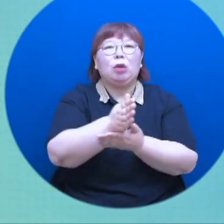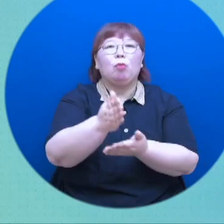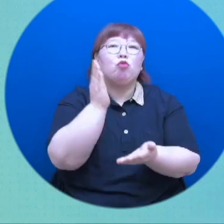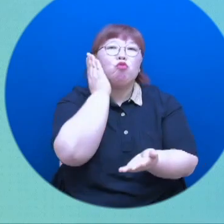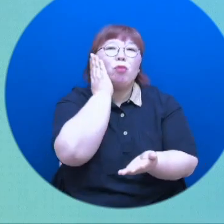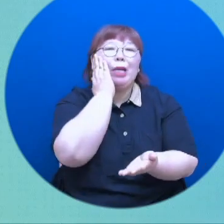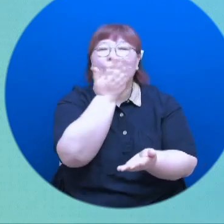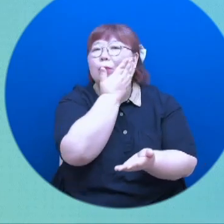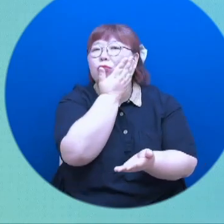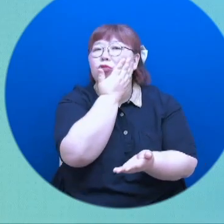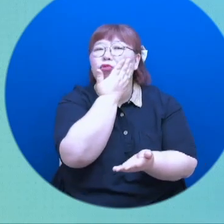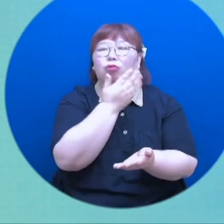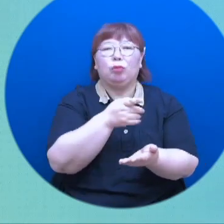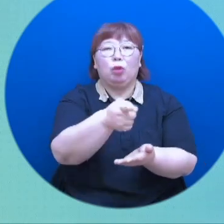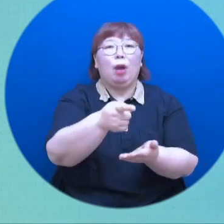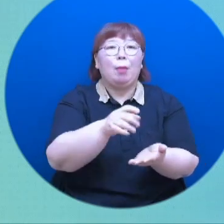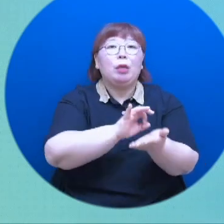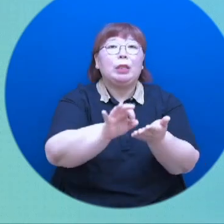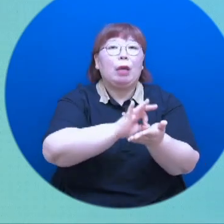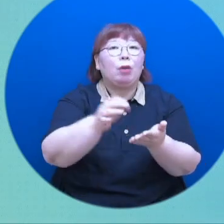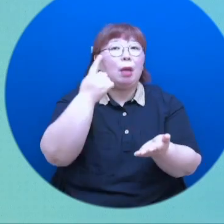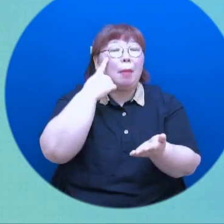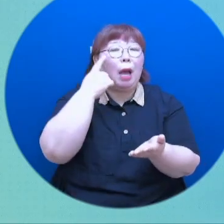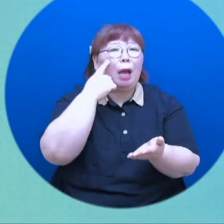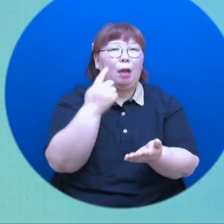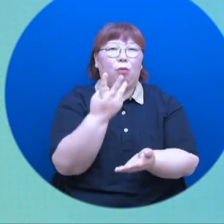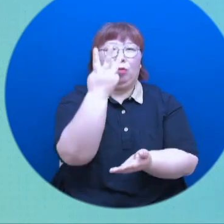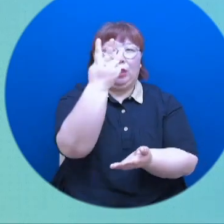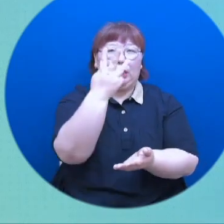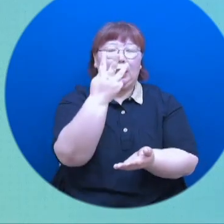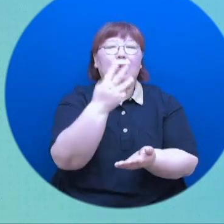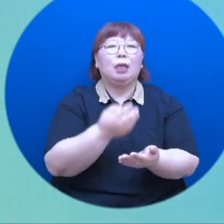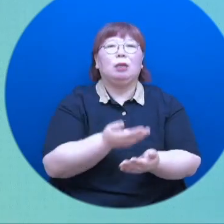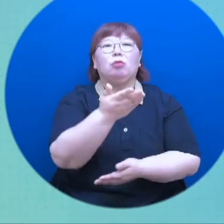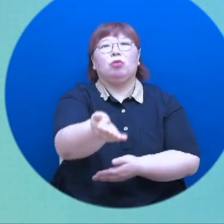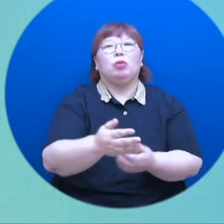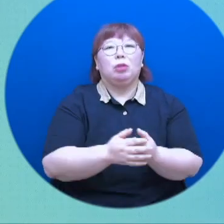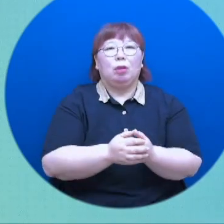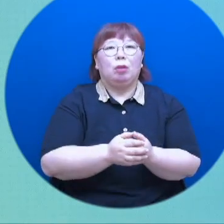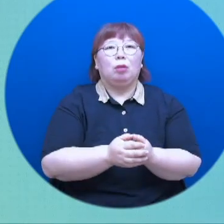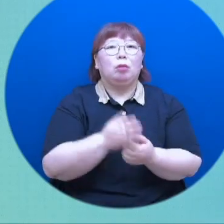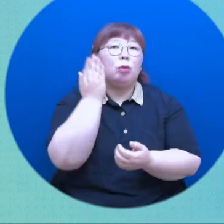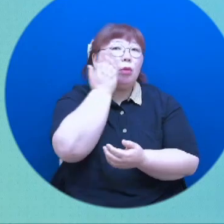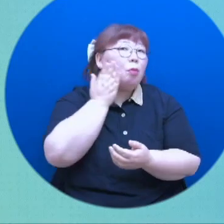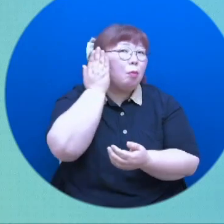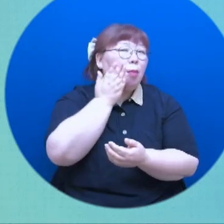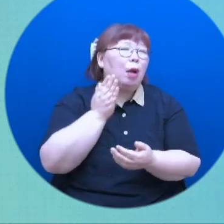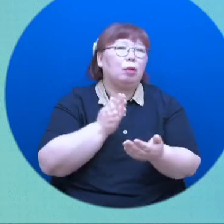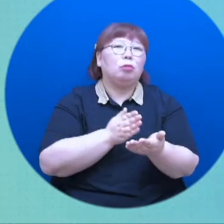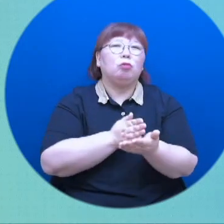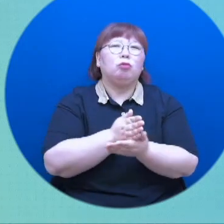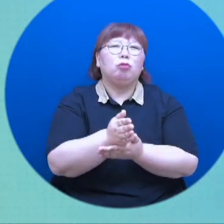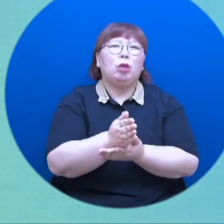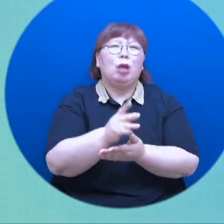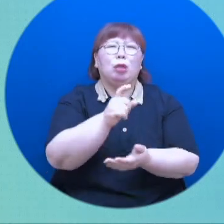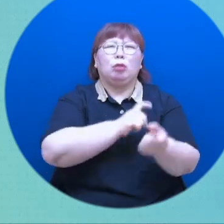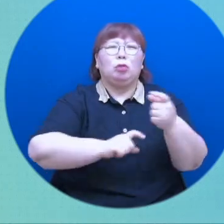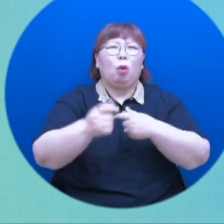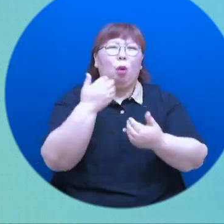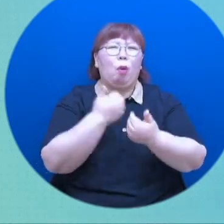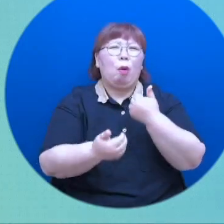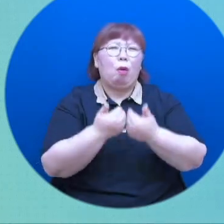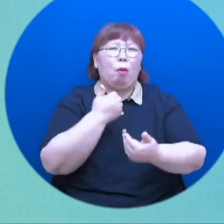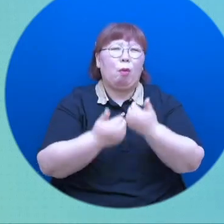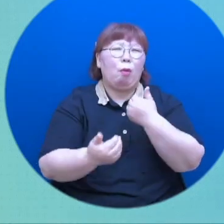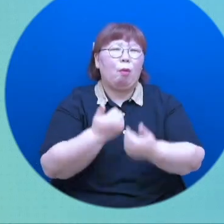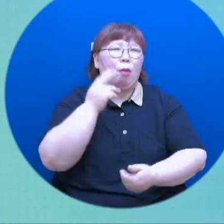당신이 써보라고 그거를 3세트를 보낸 거예요. 근데 그걸 얼굴에 바랐더니 싹 나는 게 아니라 트러블로 인해서